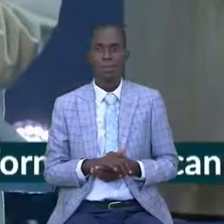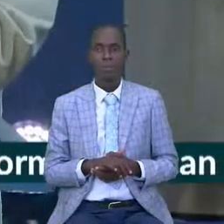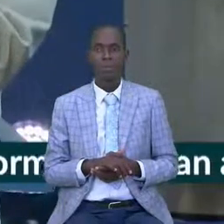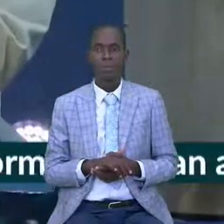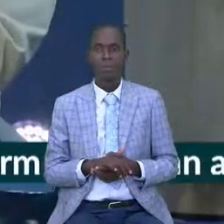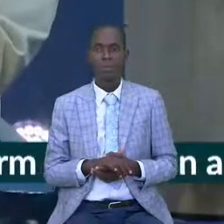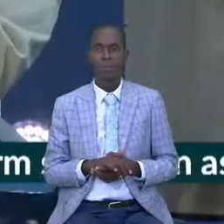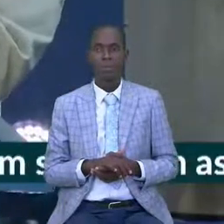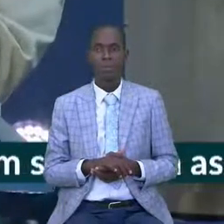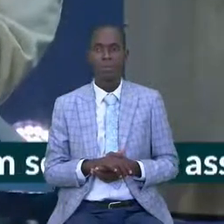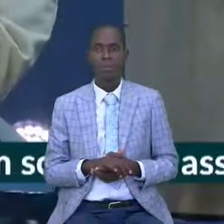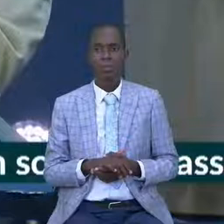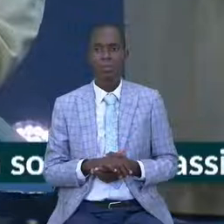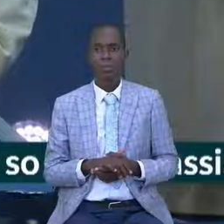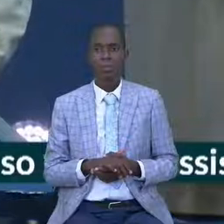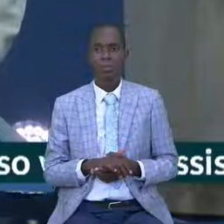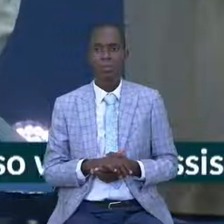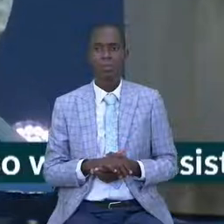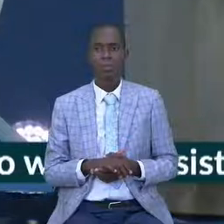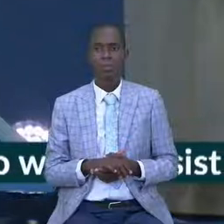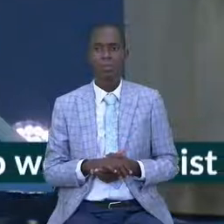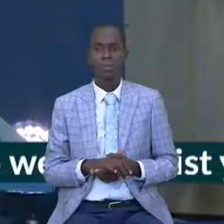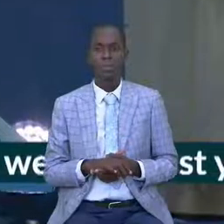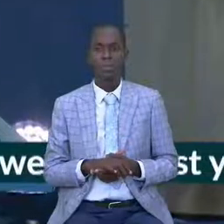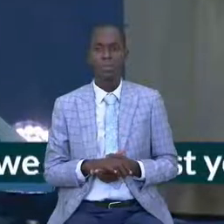Présente ton cas au Seigneur.